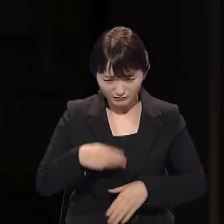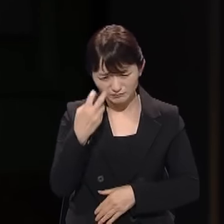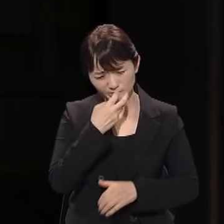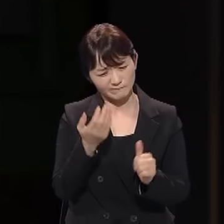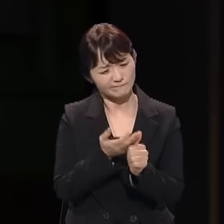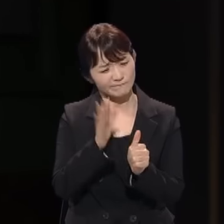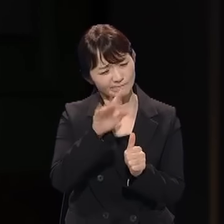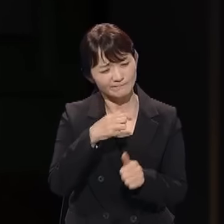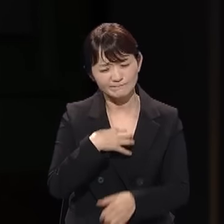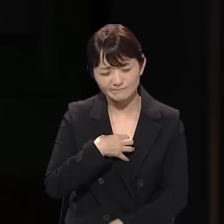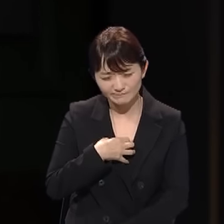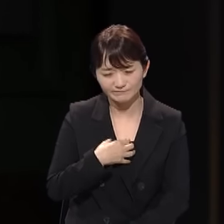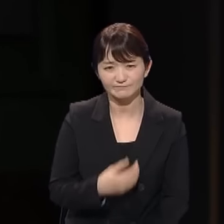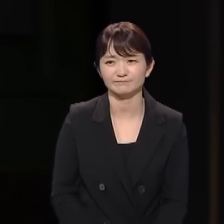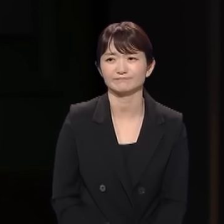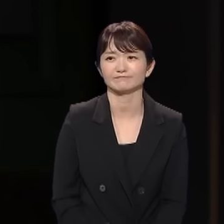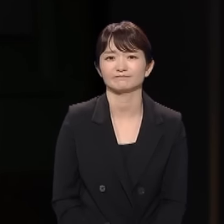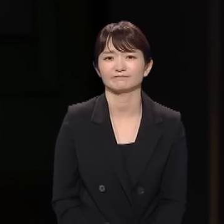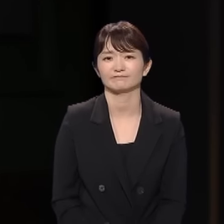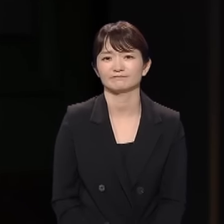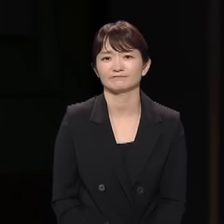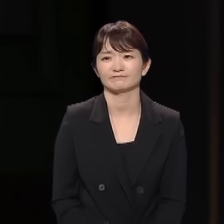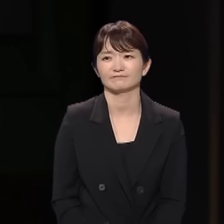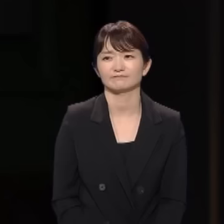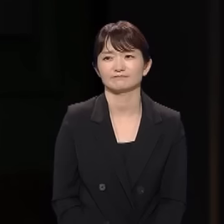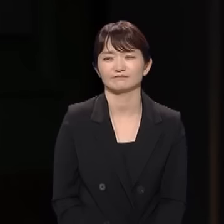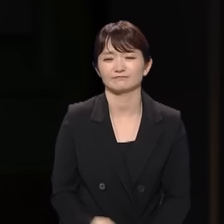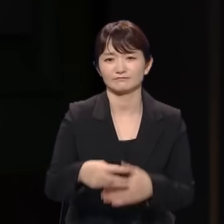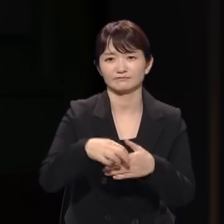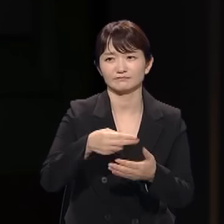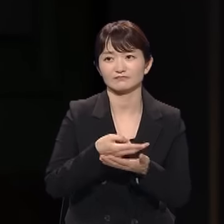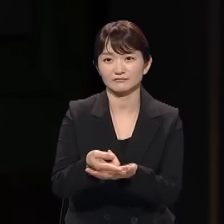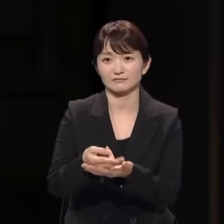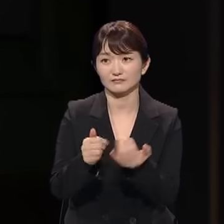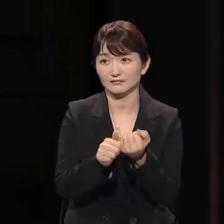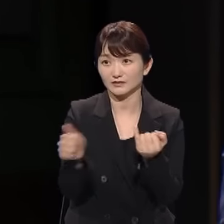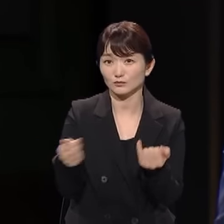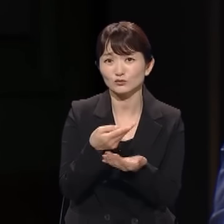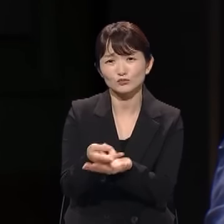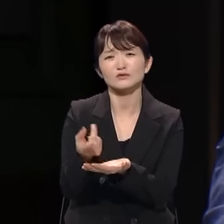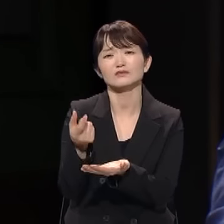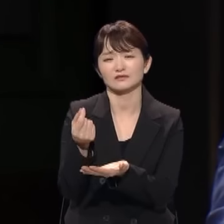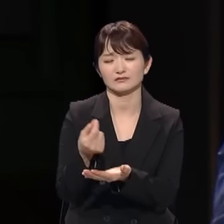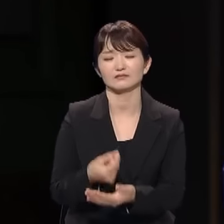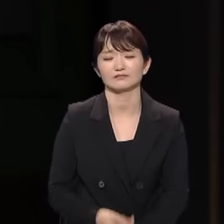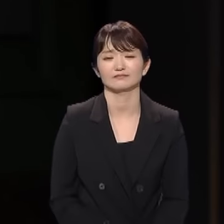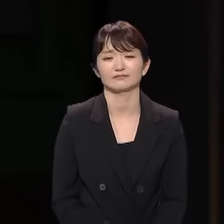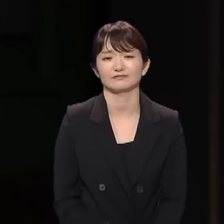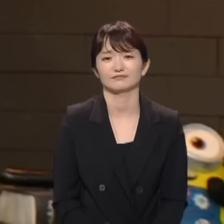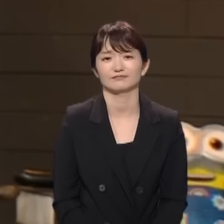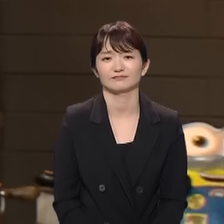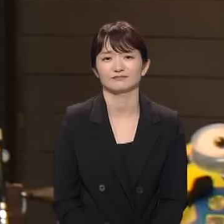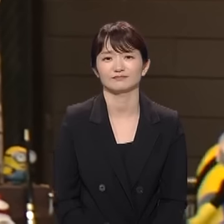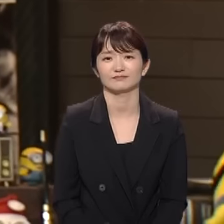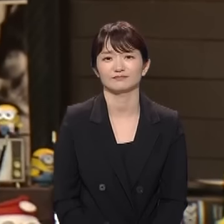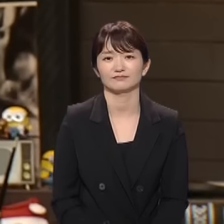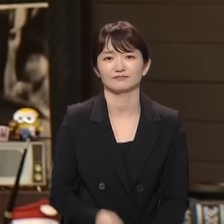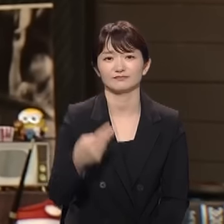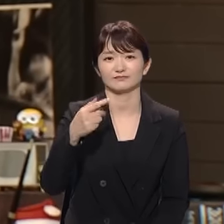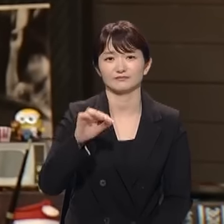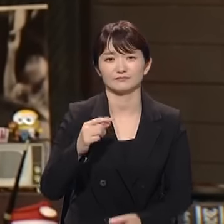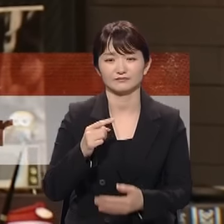않을 듯 걱정됩니다. 라고 하셨습니다. 그리고 푸우님도 병실에 남편이 누워있을 사람인 것 같아요. 라고 하셨습니다. 자, 사건 반장